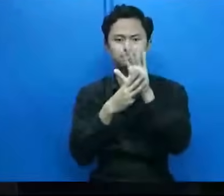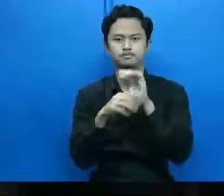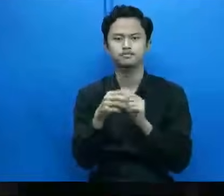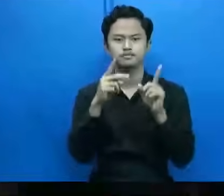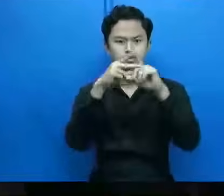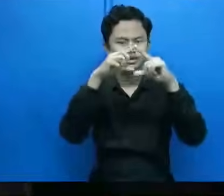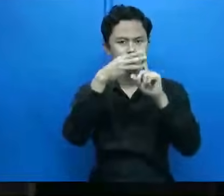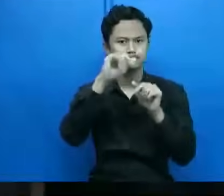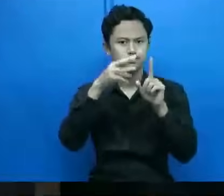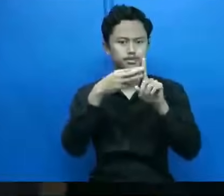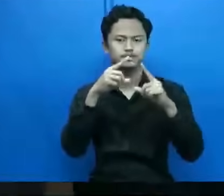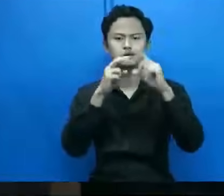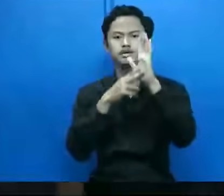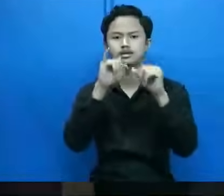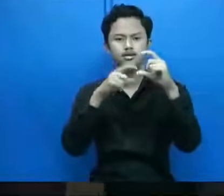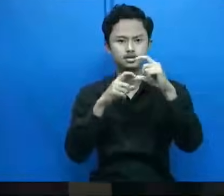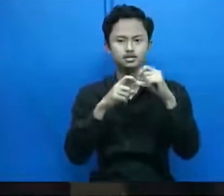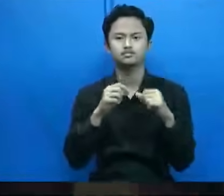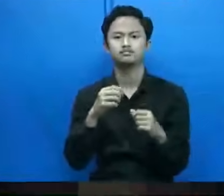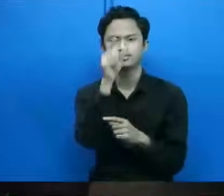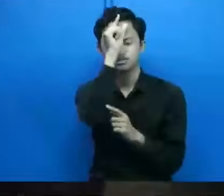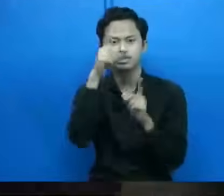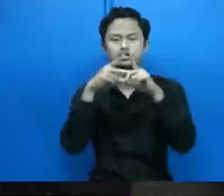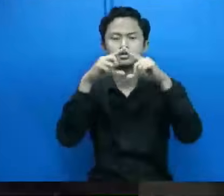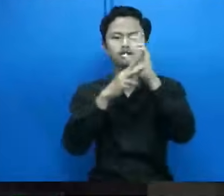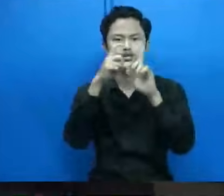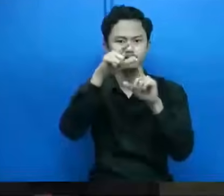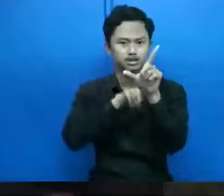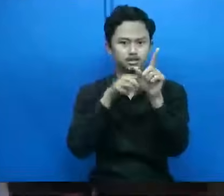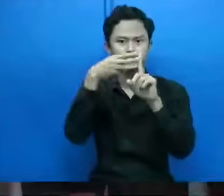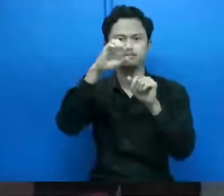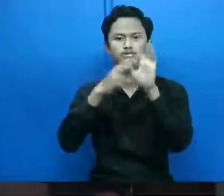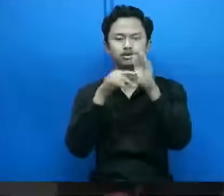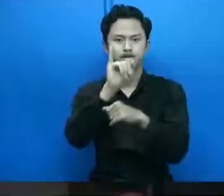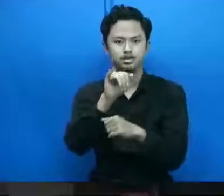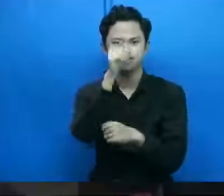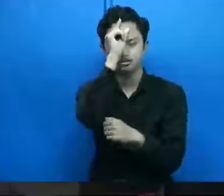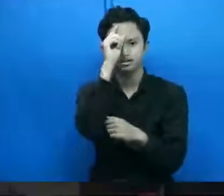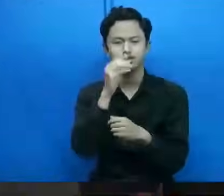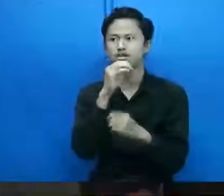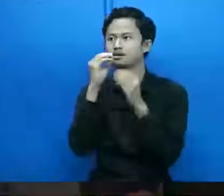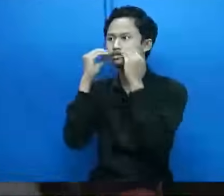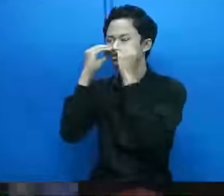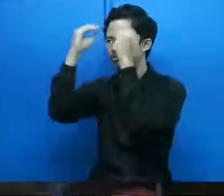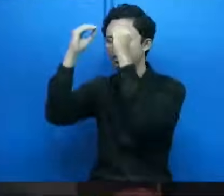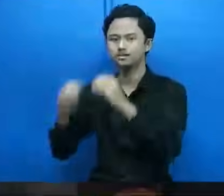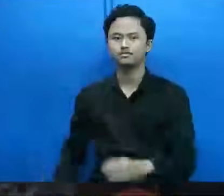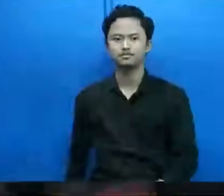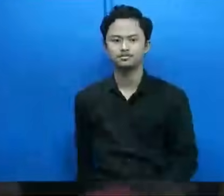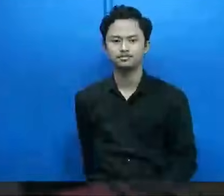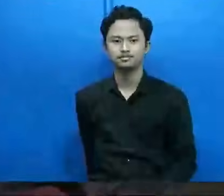Habib Anis, Hani Boni, Ustaz Hani Boni, Ustaz Muhammad, Fadil Ustaz,